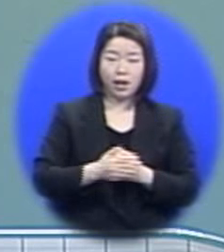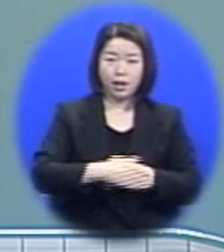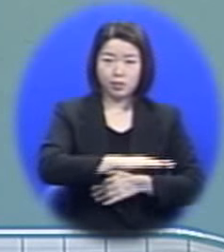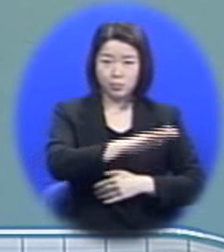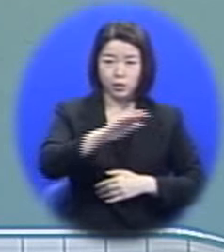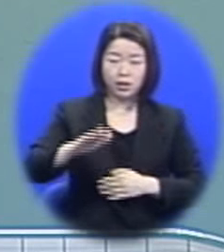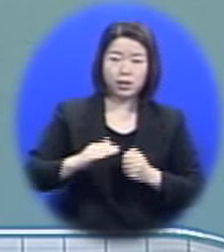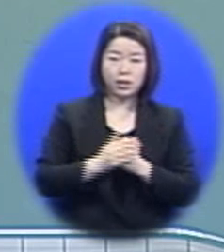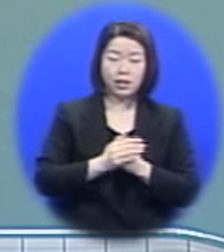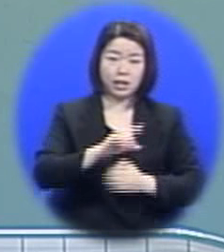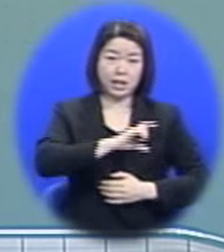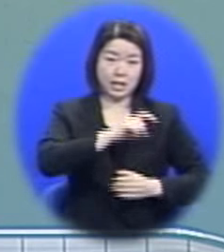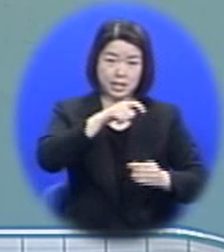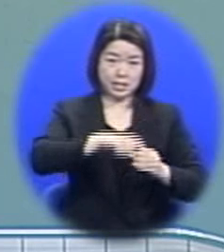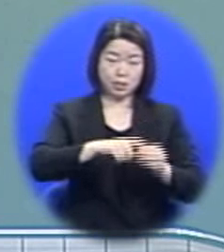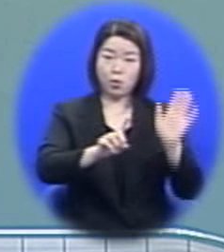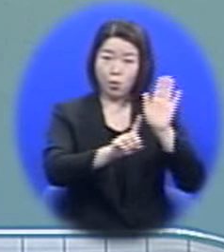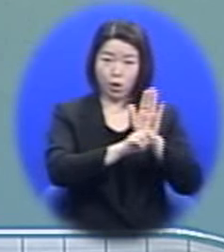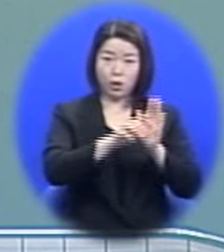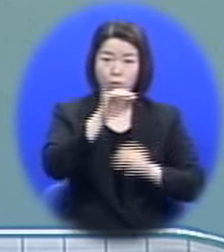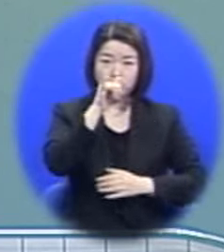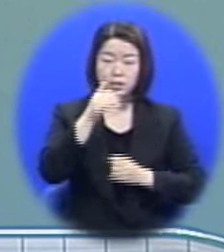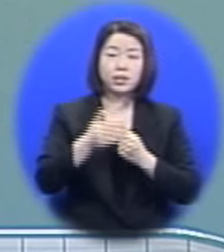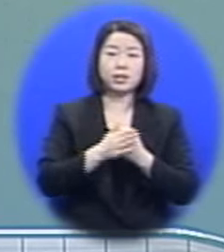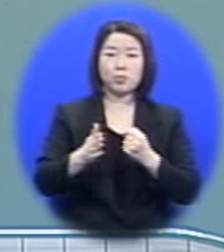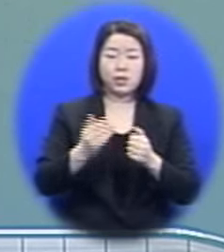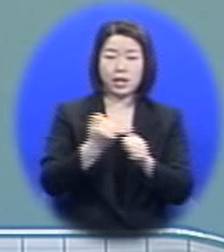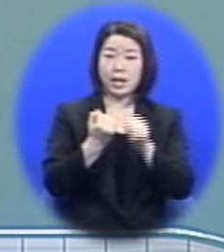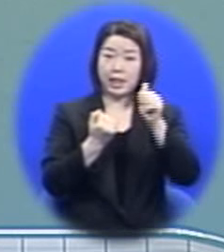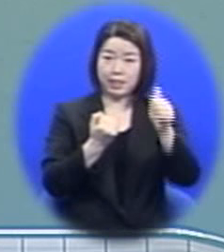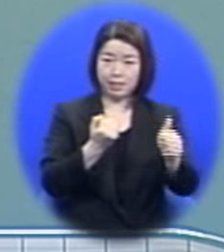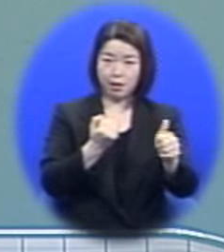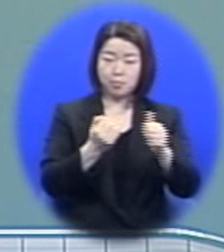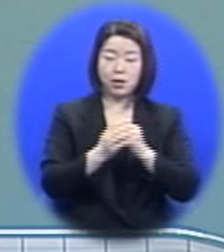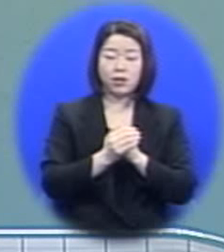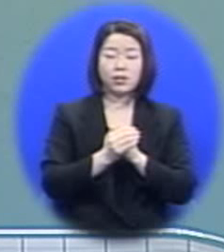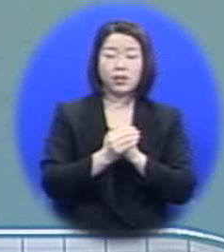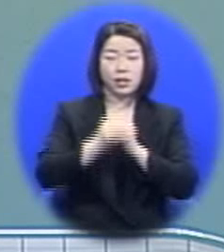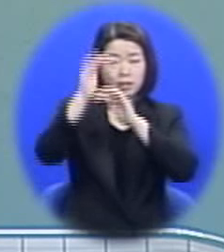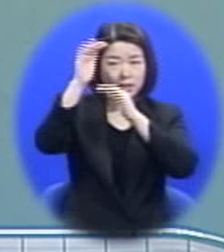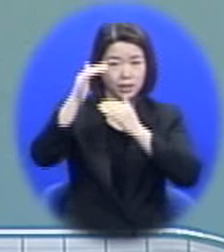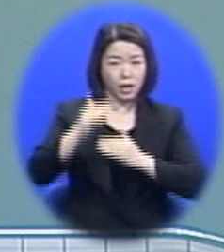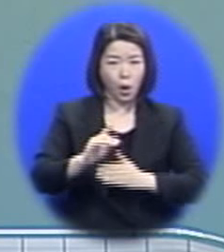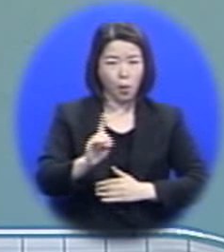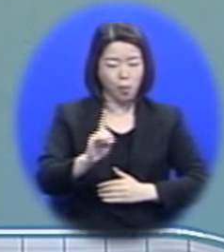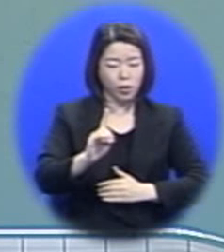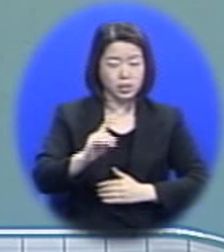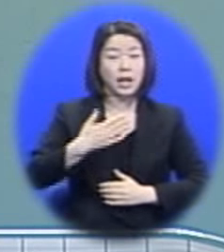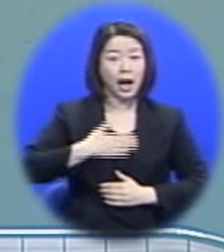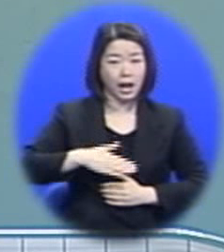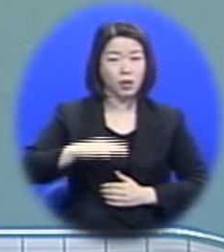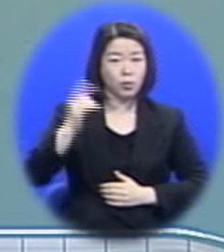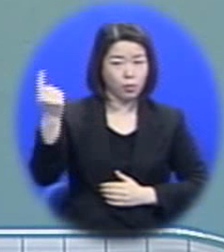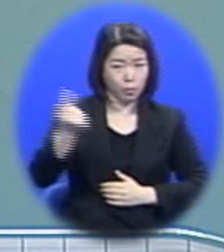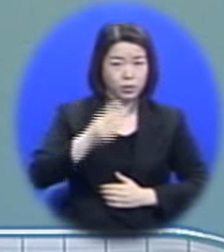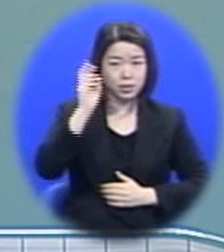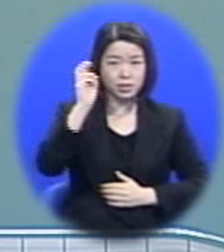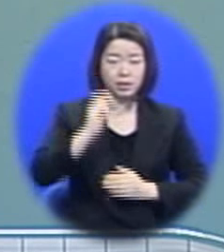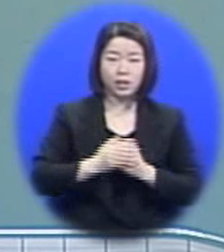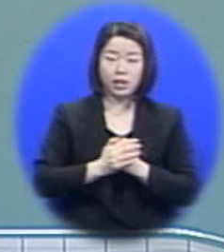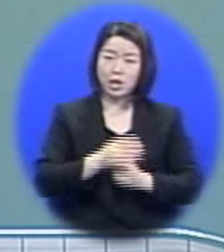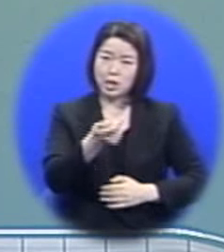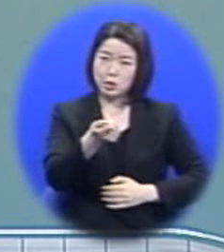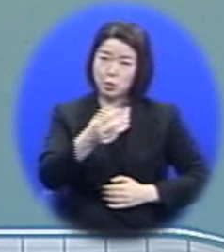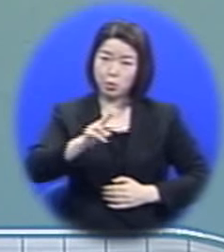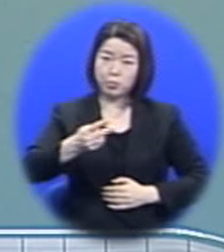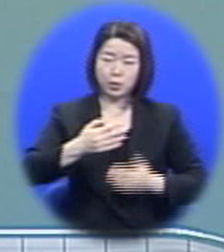제목도 다 광고가 됐기 때문에 남편 되시는 분들 어떤 내용의 설교를들을 줄 알고 오셨을 겁니다. 조금도